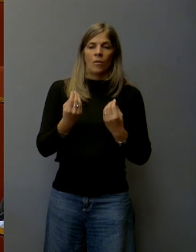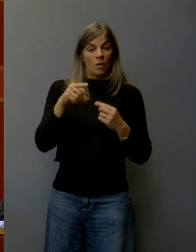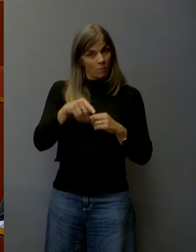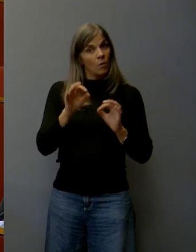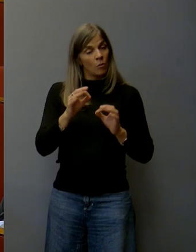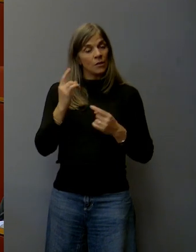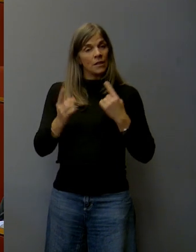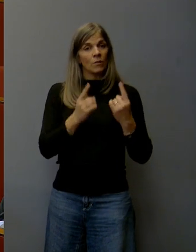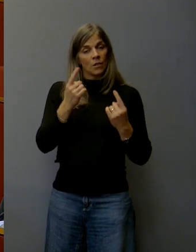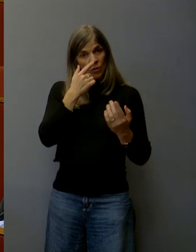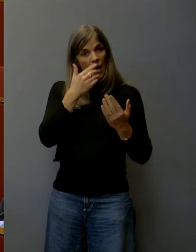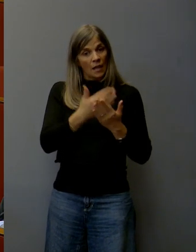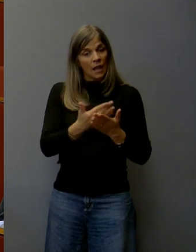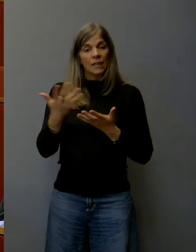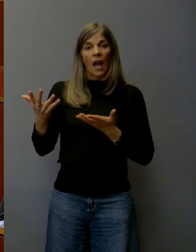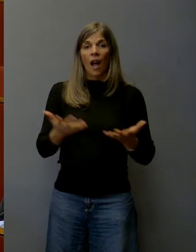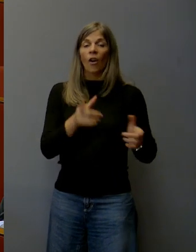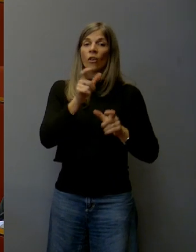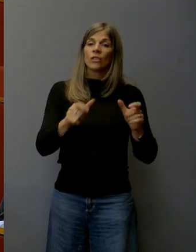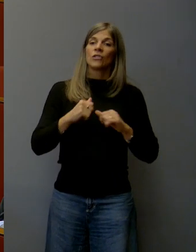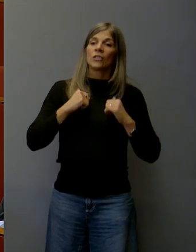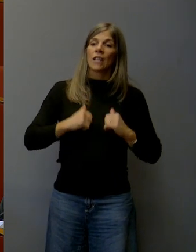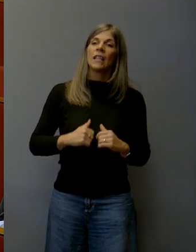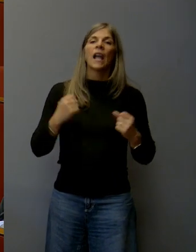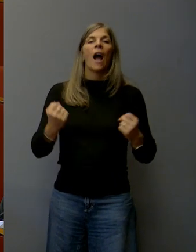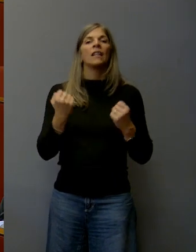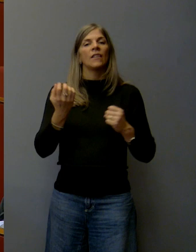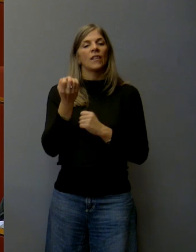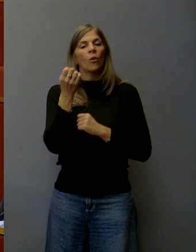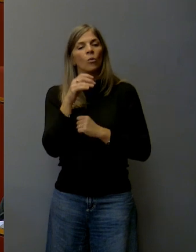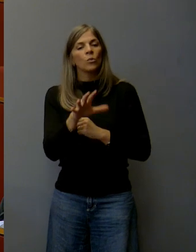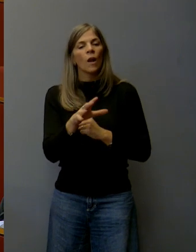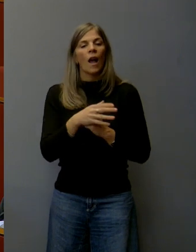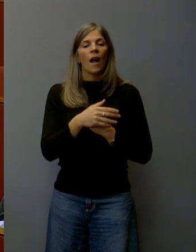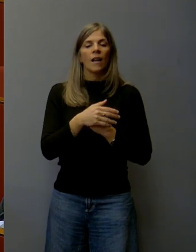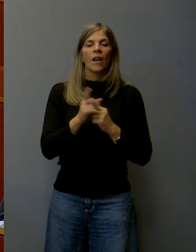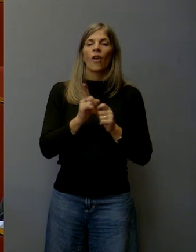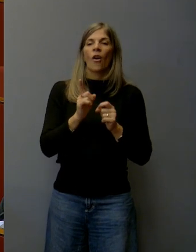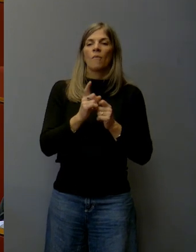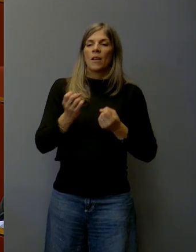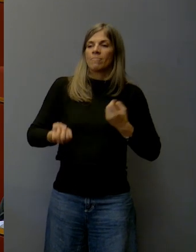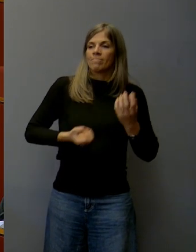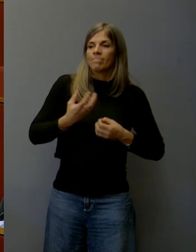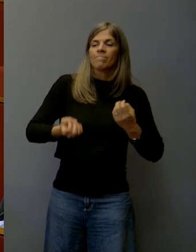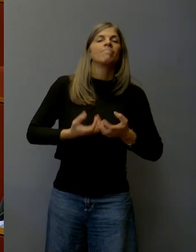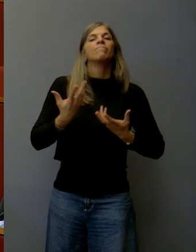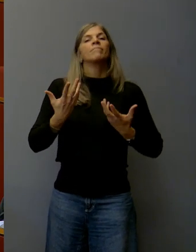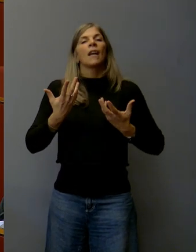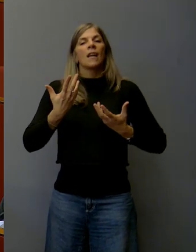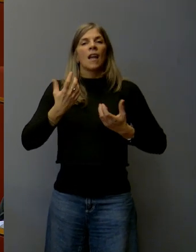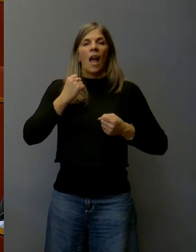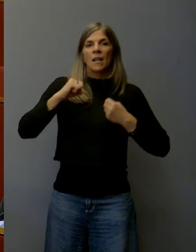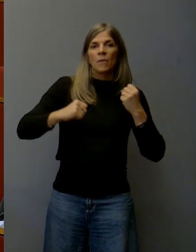la propria attività culturale la propria espressione come dire di animazione e di